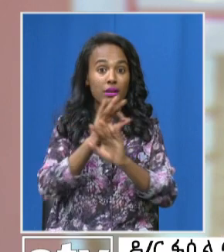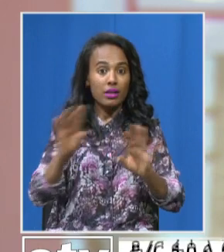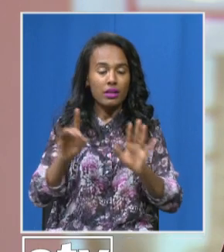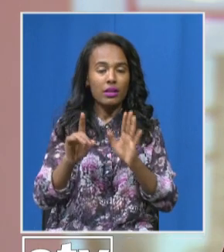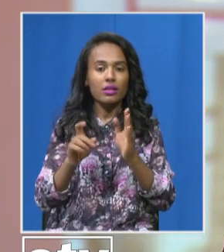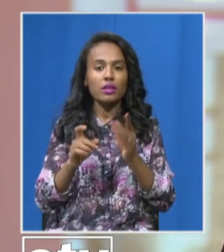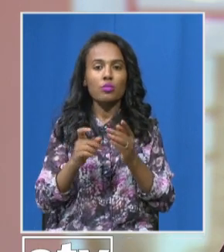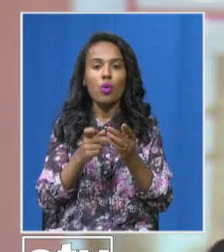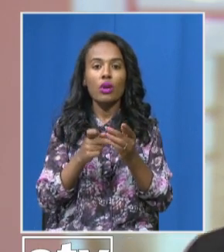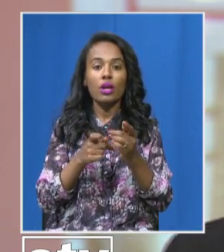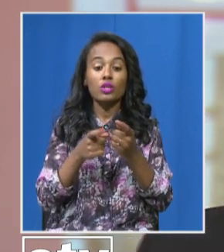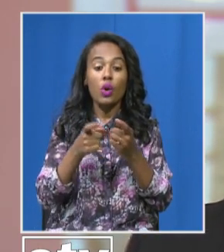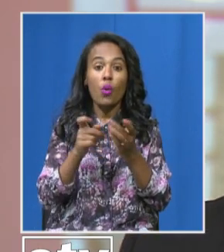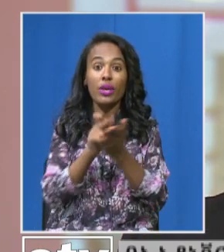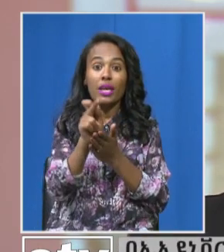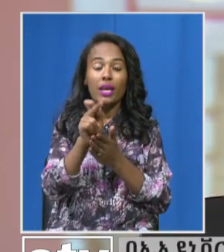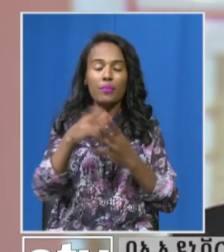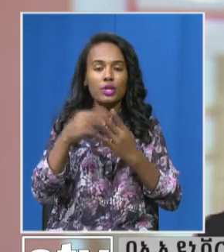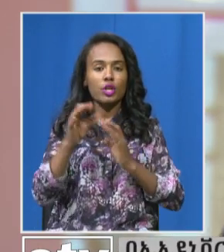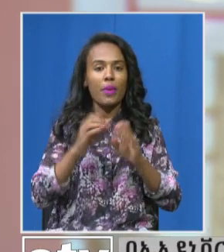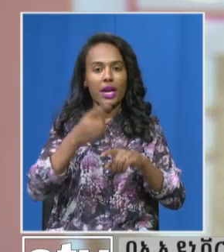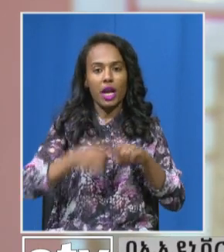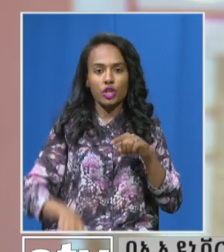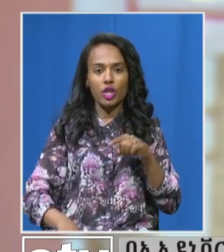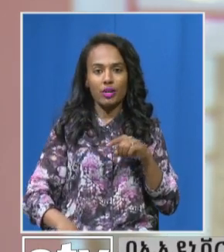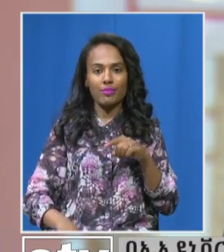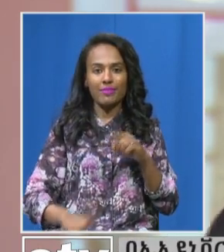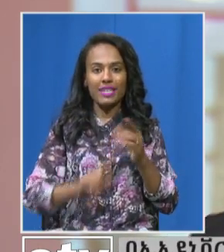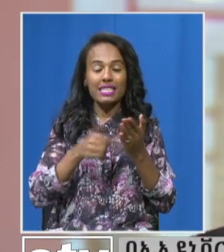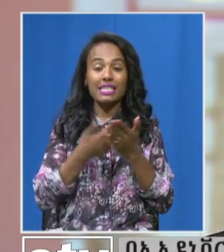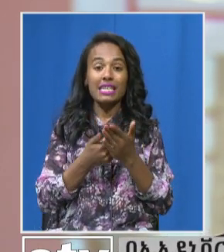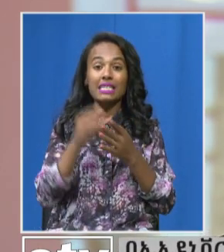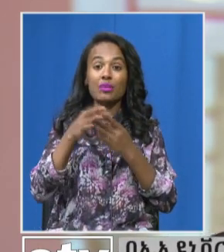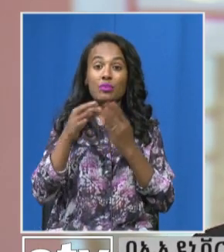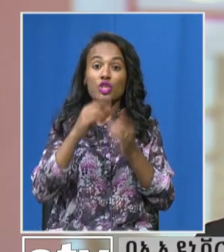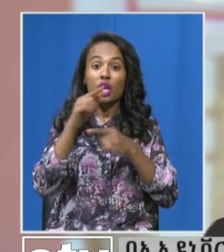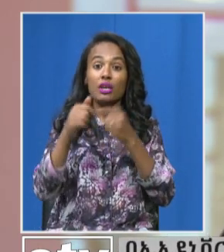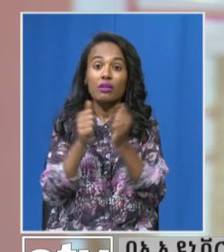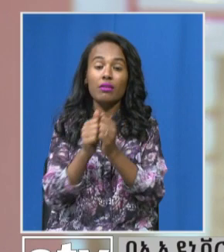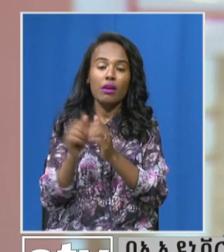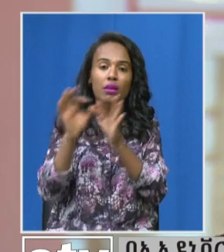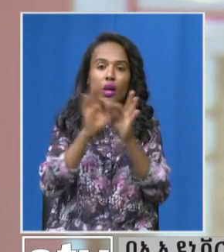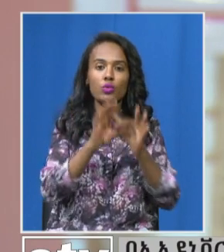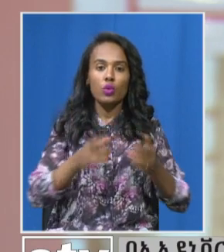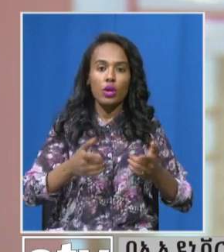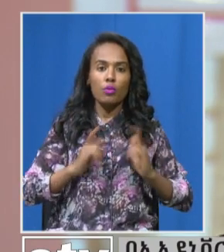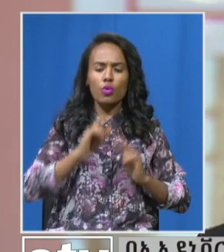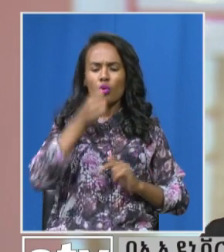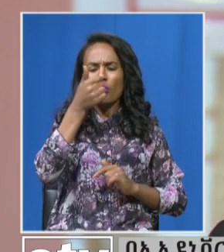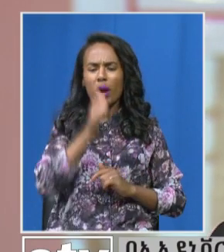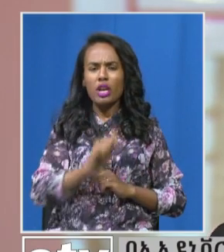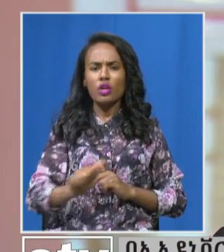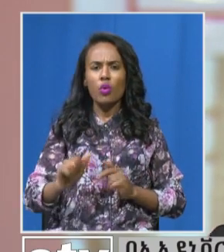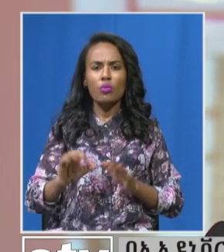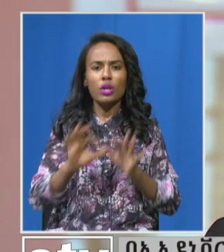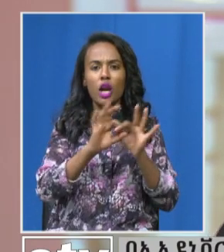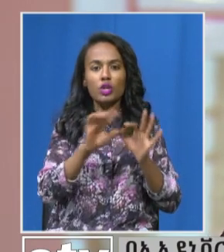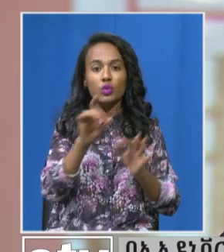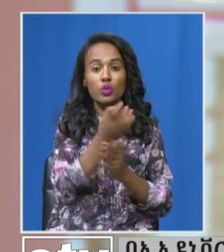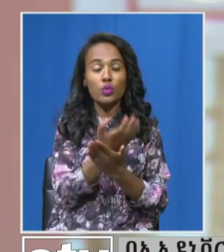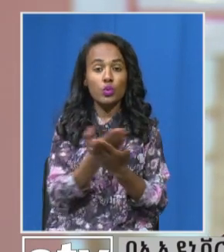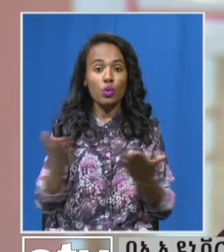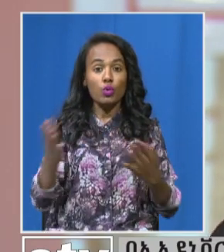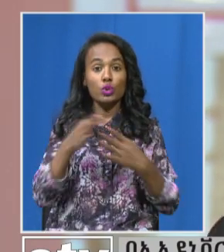ዲሞክራሲ የሆነ ምርጫን ማካሄድም አይቻልም። ምርጫ ሂደት ጋር ደግሞ ተያይዞ የሚኖሩ ማናቸውም ተያያዥ የሆኑ